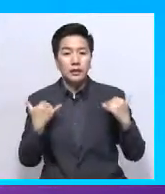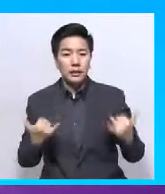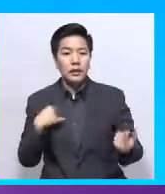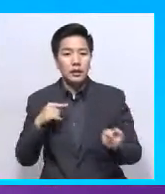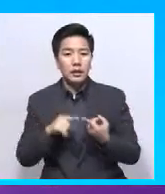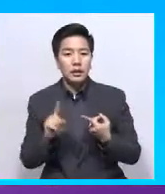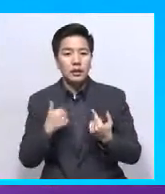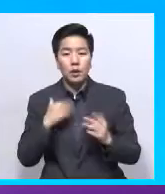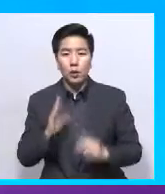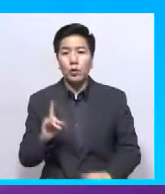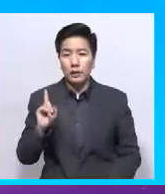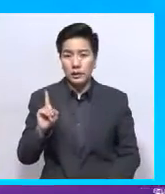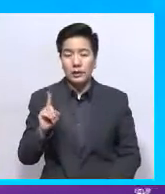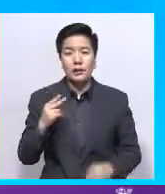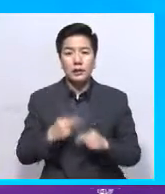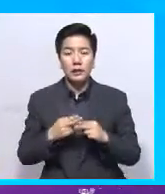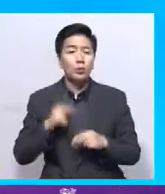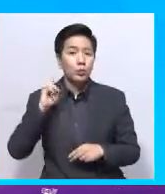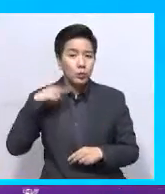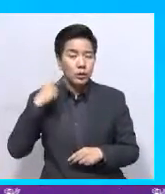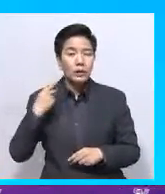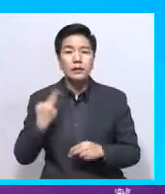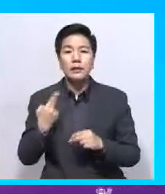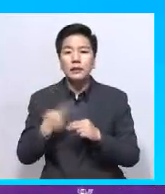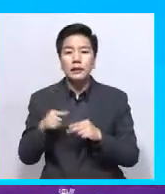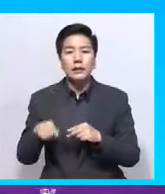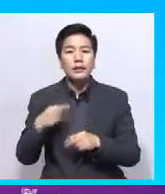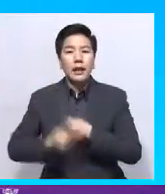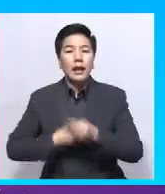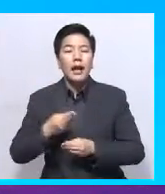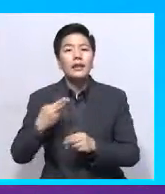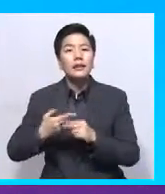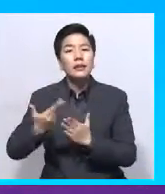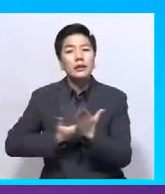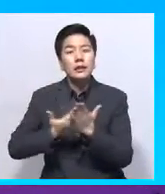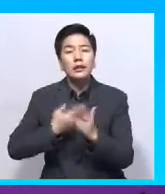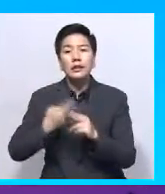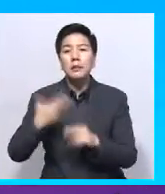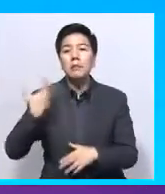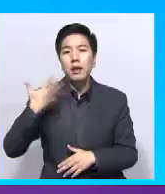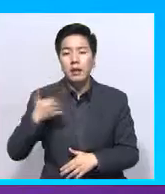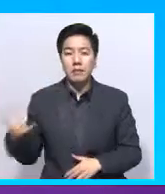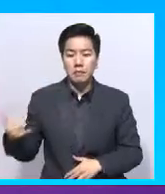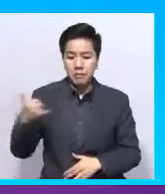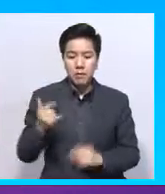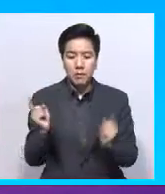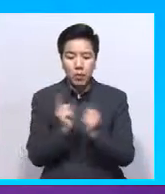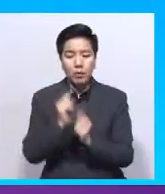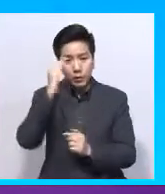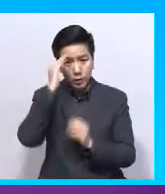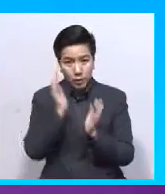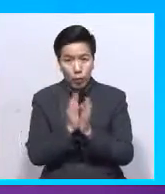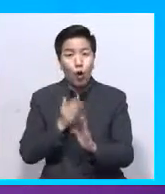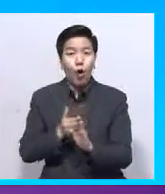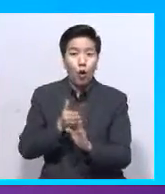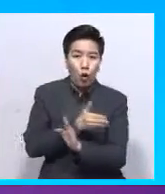างนี้นะครับตัวของอีก1คนนะครับก็คือนางสาวภัทริดาพรหมตาหรือว่าเจ๊พัดนะครับก็ได้เดินทางมาเข้าพบกับพนักงานส